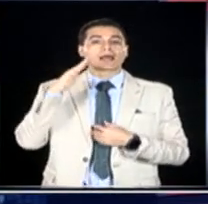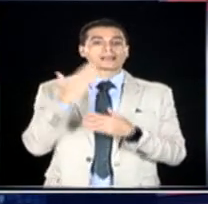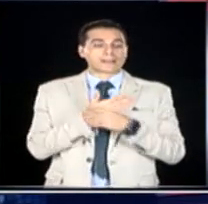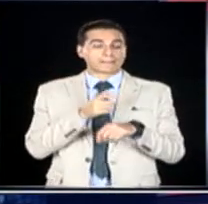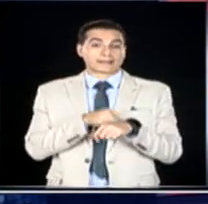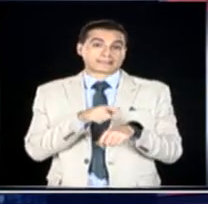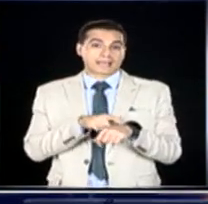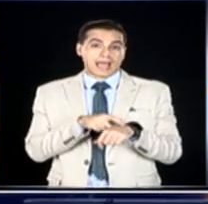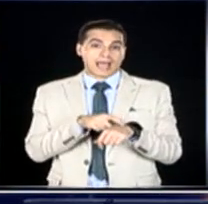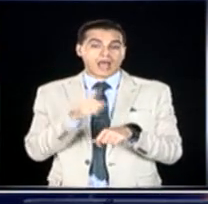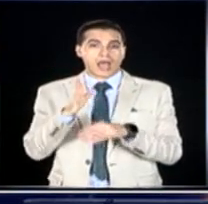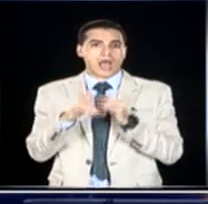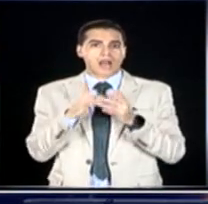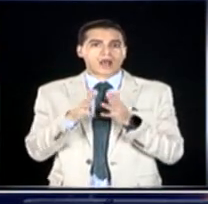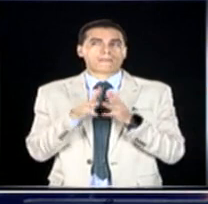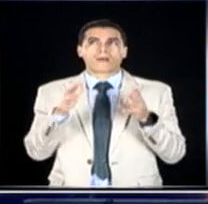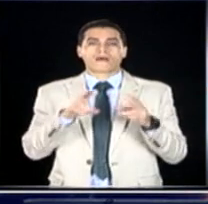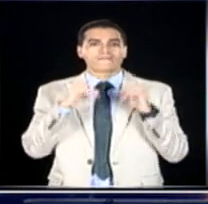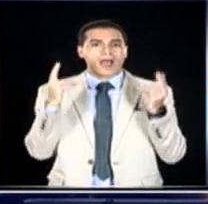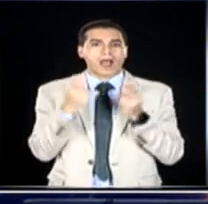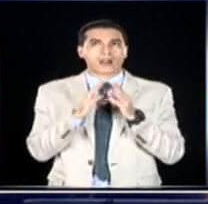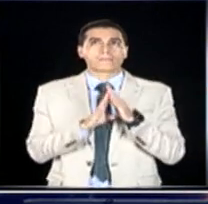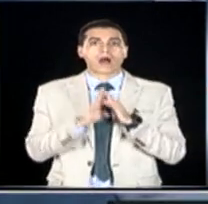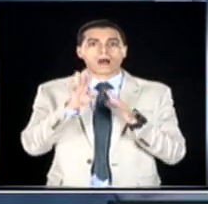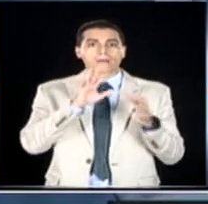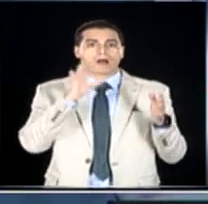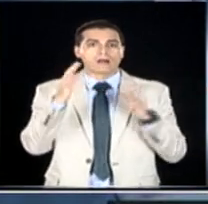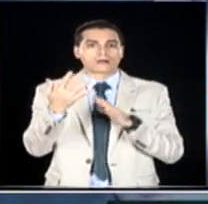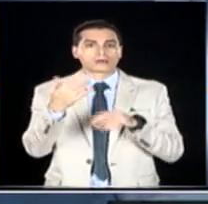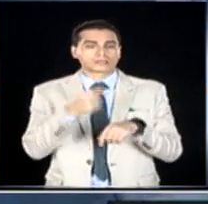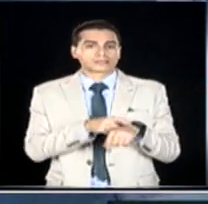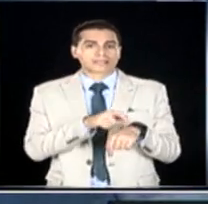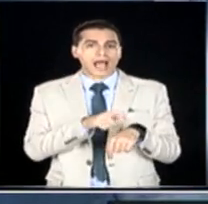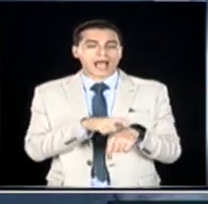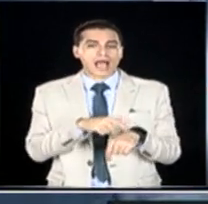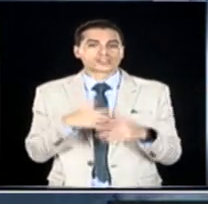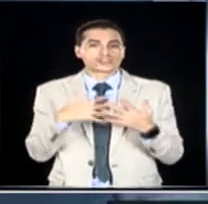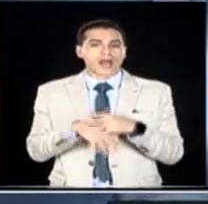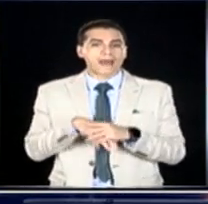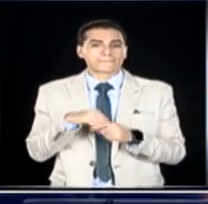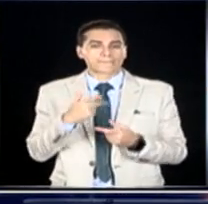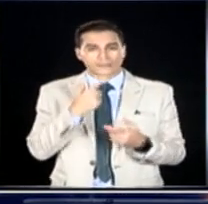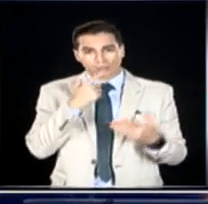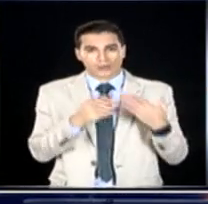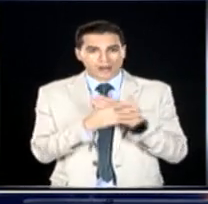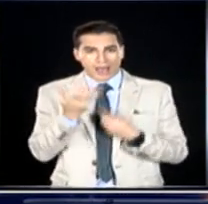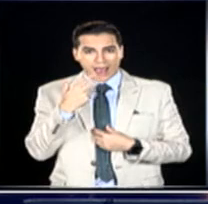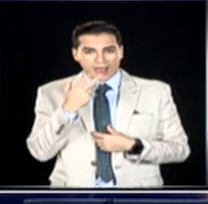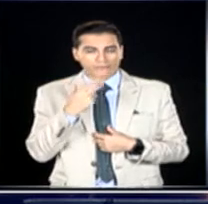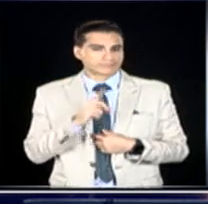في رأيي أضخم إعلان في العالم. شركة إيه بقى؟ يا أبل